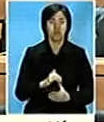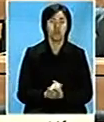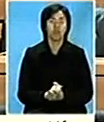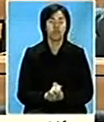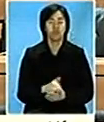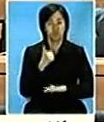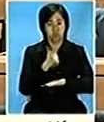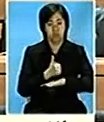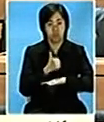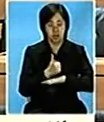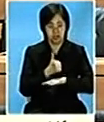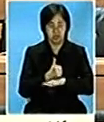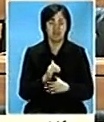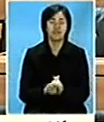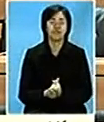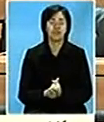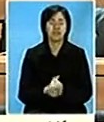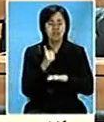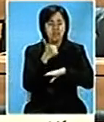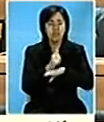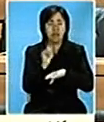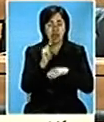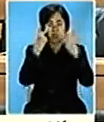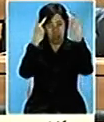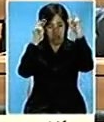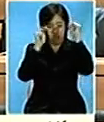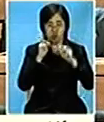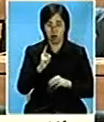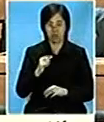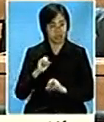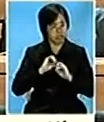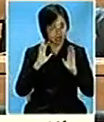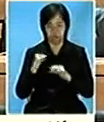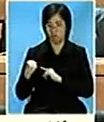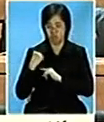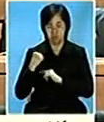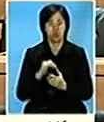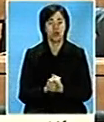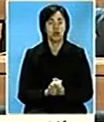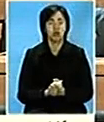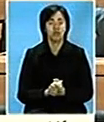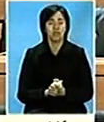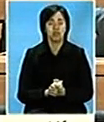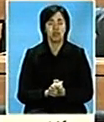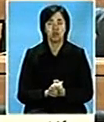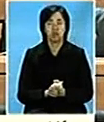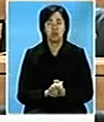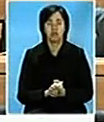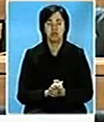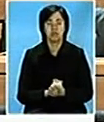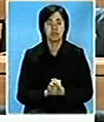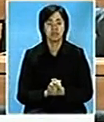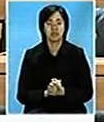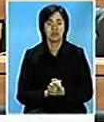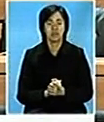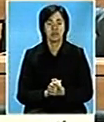ล่าวเรียนว่าผู้นำคราวนี้มาถึงท่านนายกนะครับรวมทั้งผู้ที่ถืออาวุธทั้งหลายนะครับ